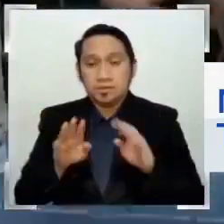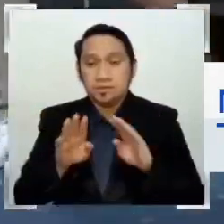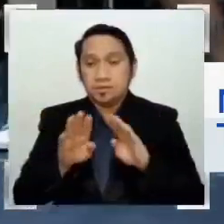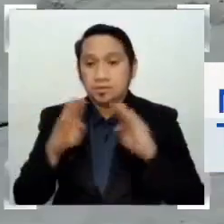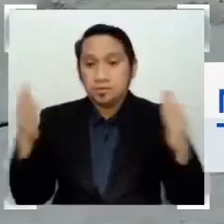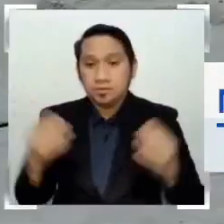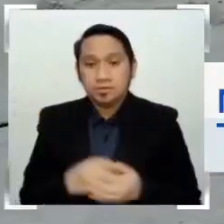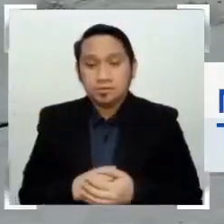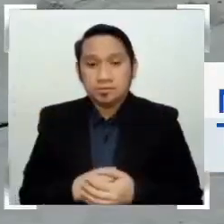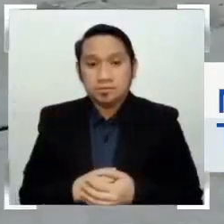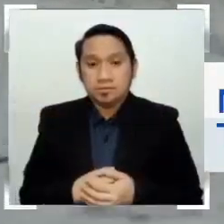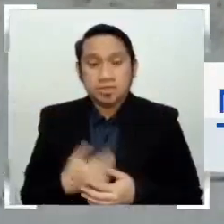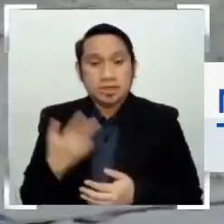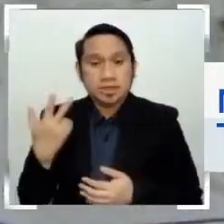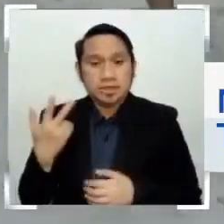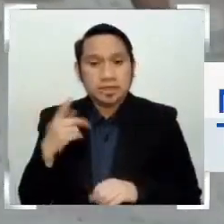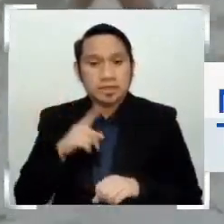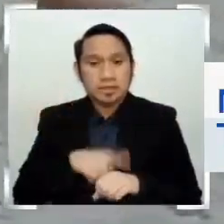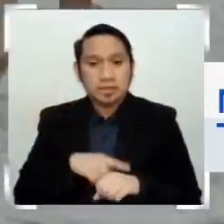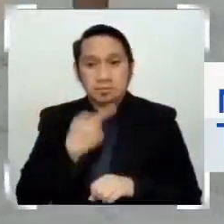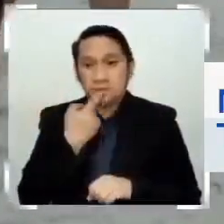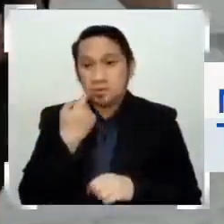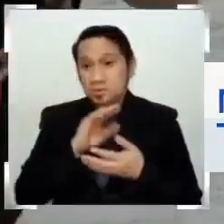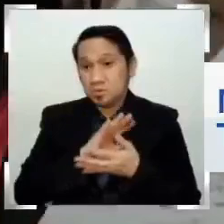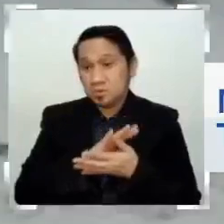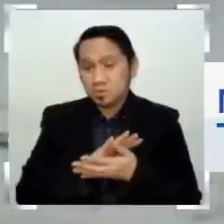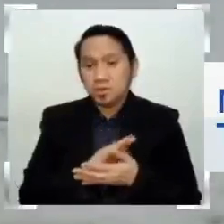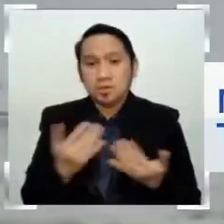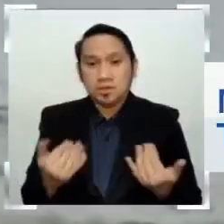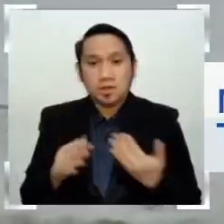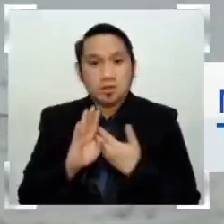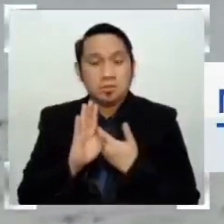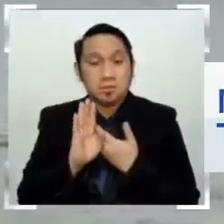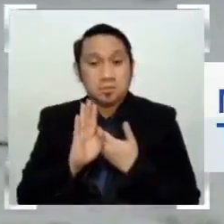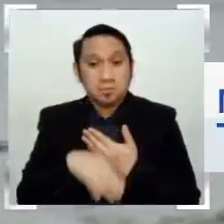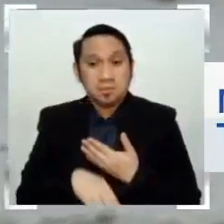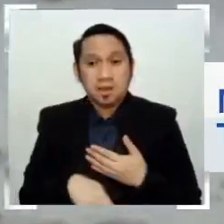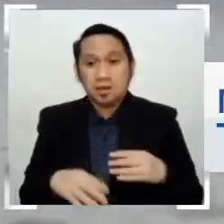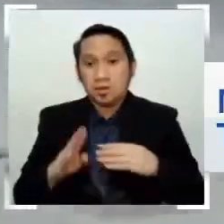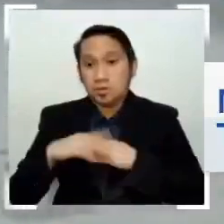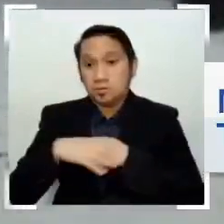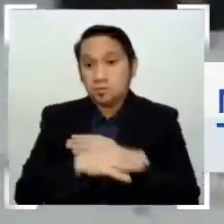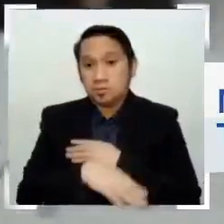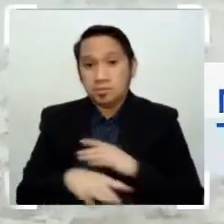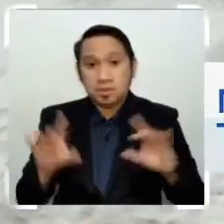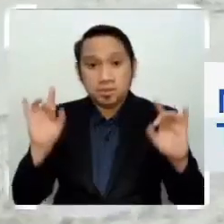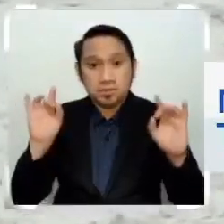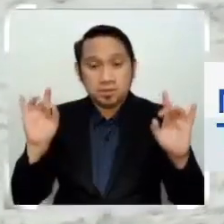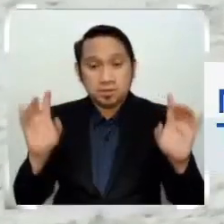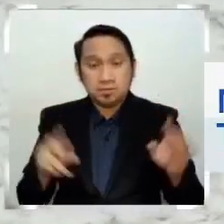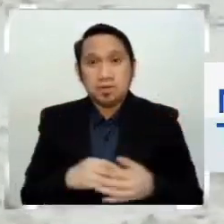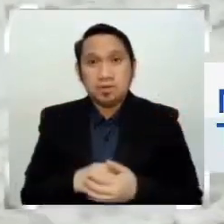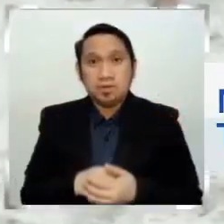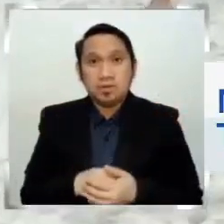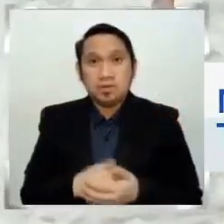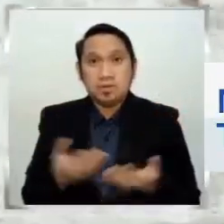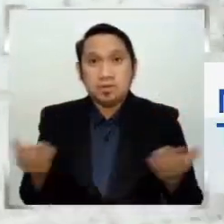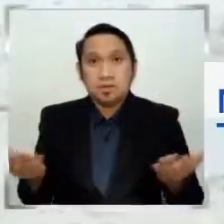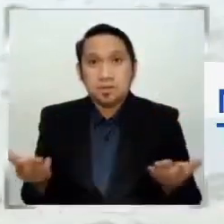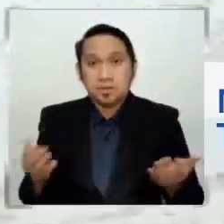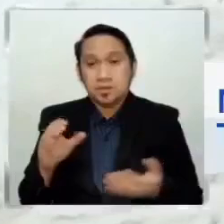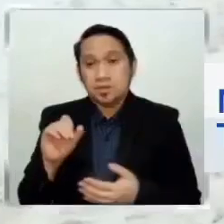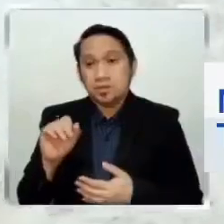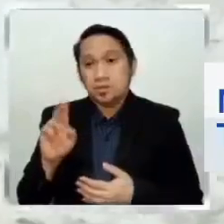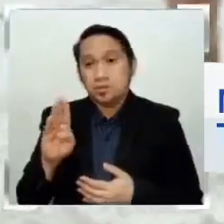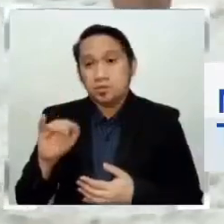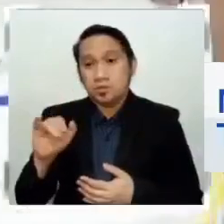tatlong season dahil sa COVID pandemic, balik sand court ang beach volleyball sa season 98 ng NCAA dito sa Subic Bay Freeport Zone.